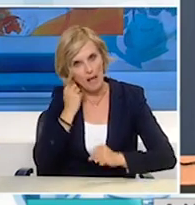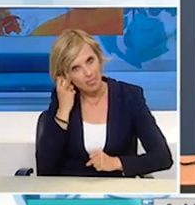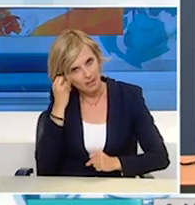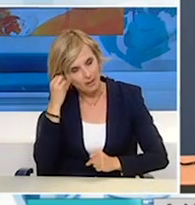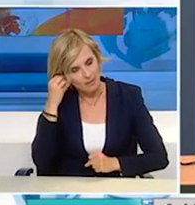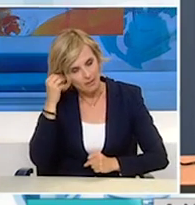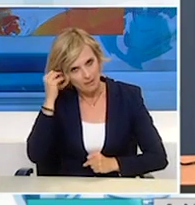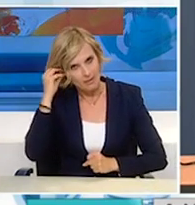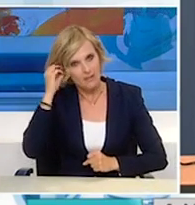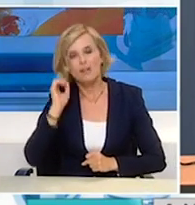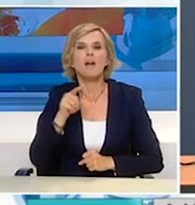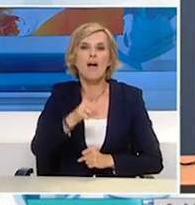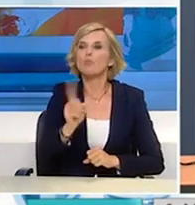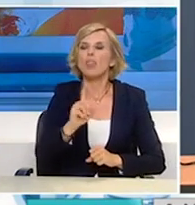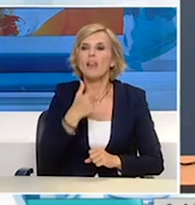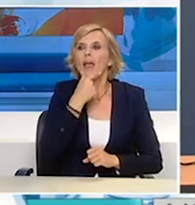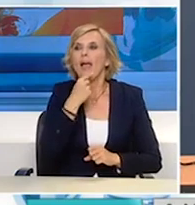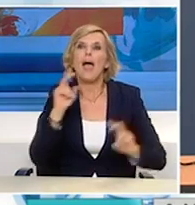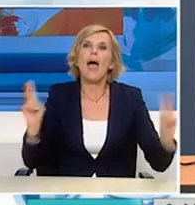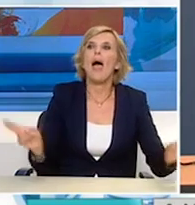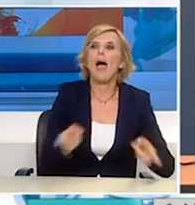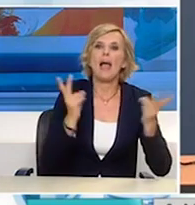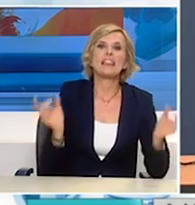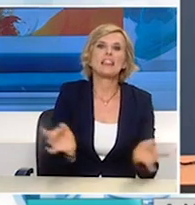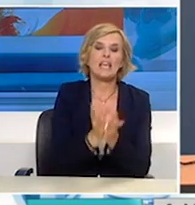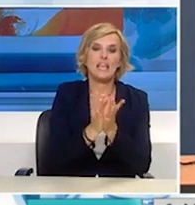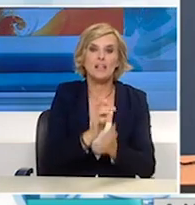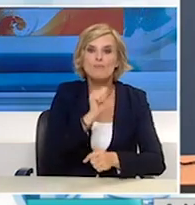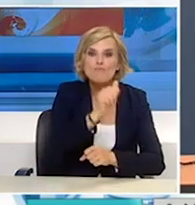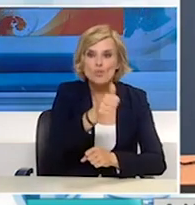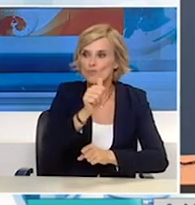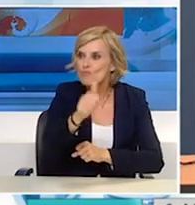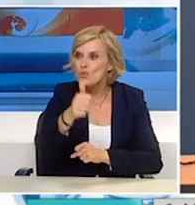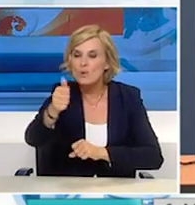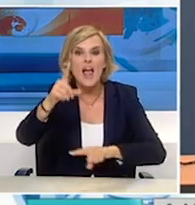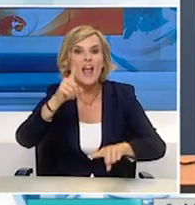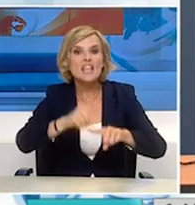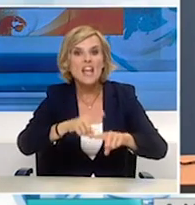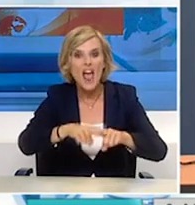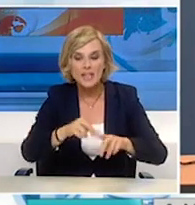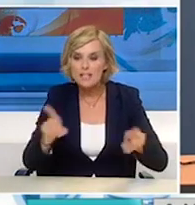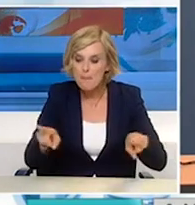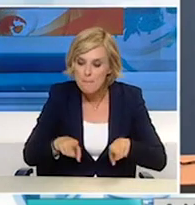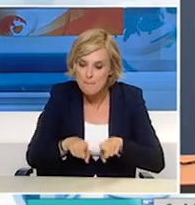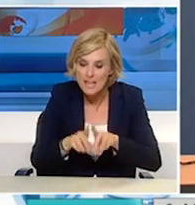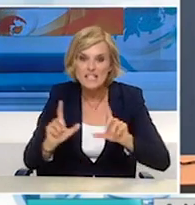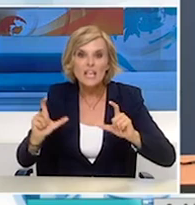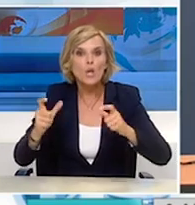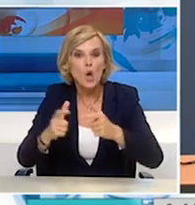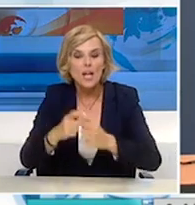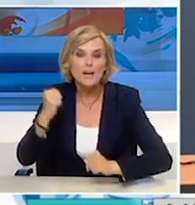τυχαία. Οφείλονται αποκλειστικά και μόνο στον Έλληνα πολίτη. Στον Έλληνα πολίτη που με την οικογένειά του